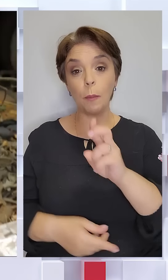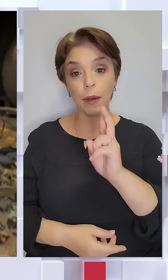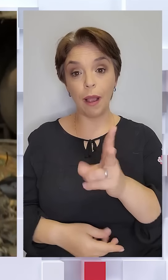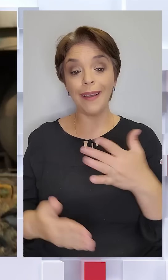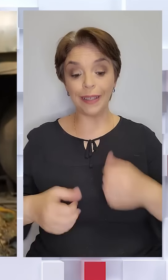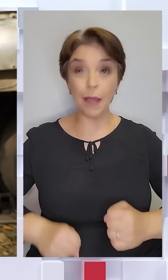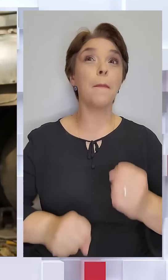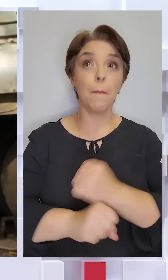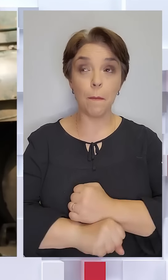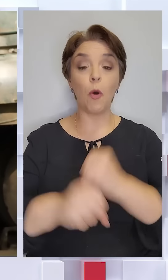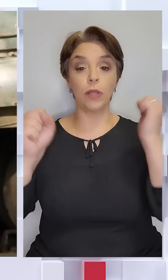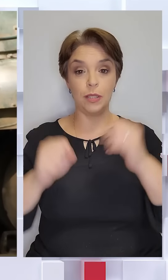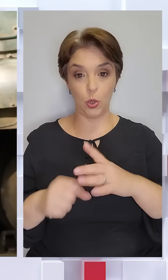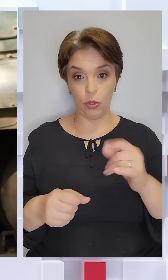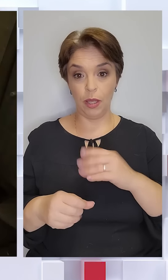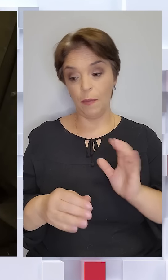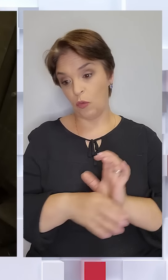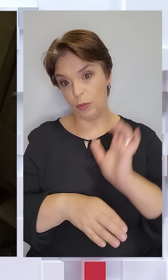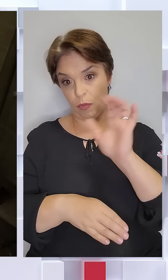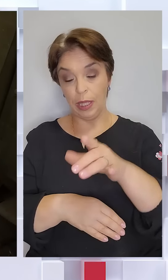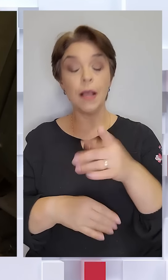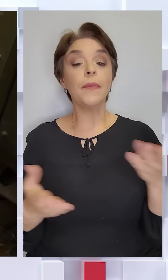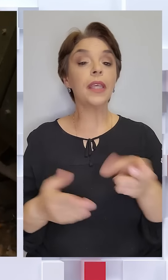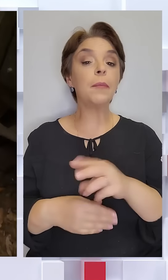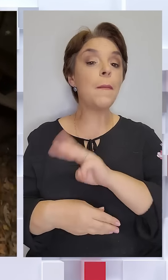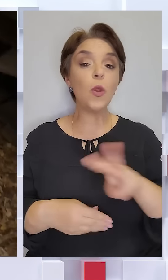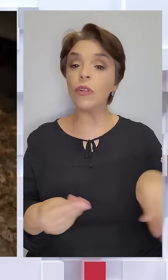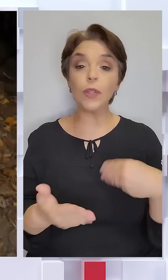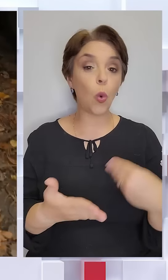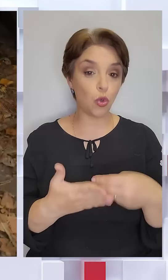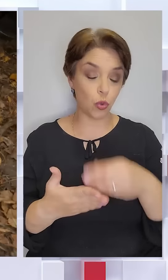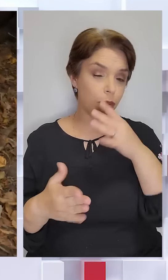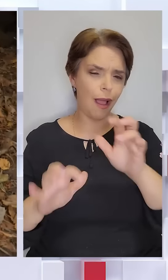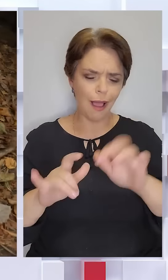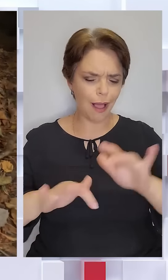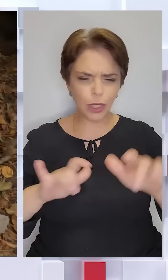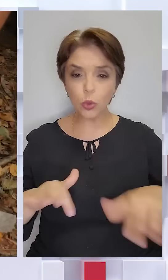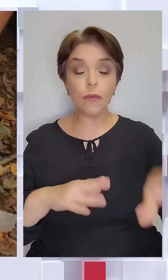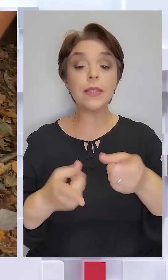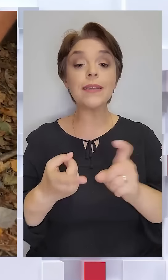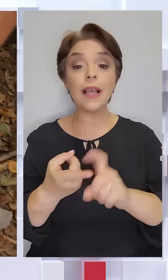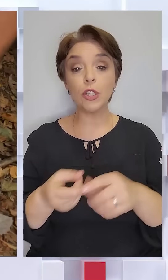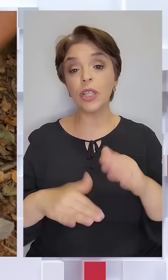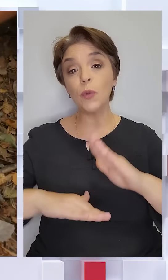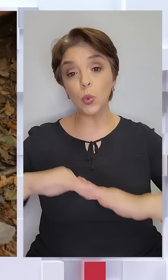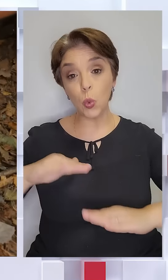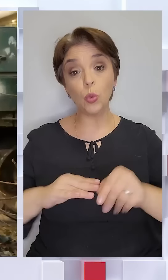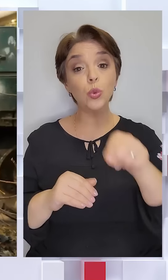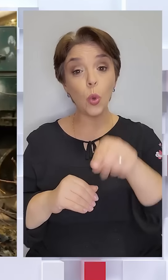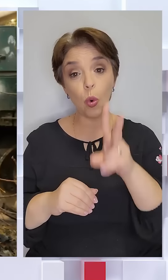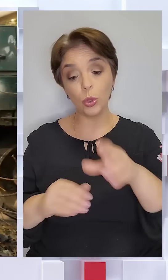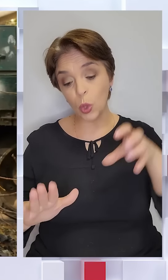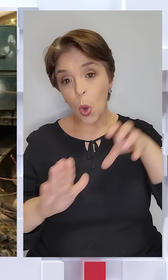який полетить противнику у відповідь назад. Яких би мільйонів не коштувала електроніка, все залежить від рук того,